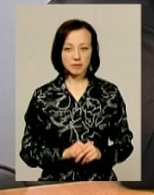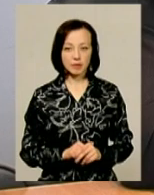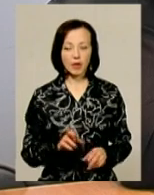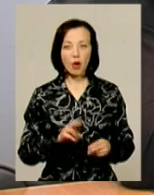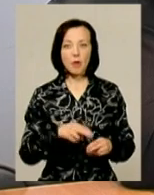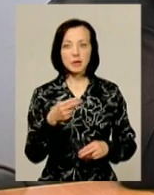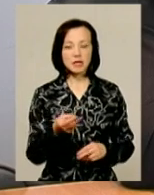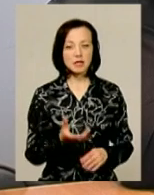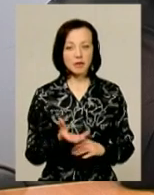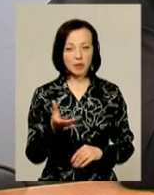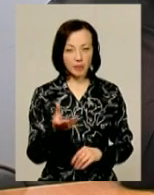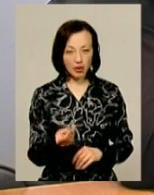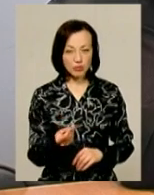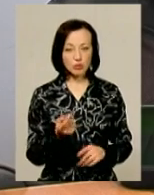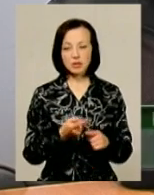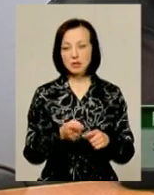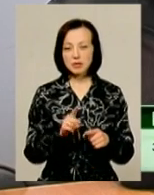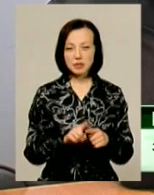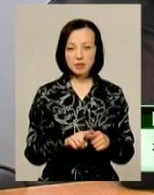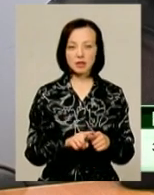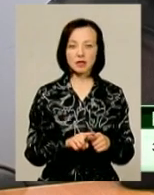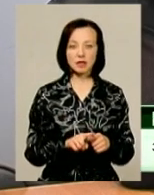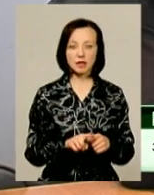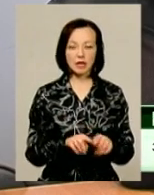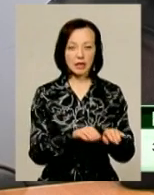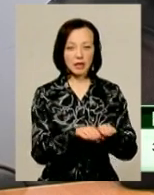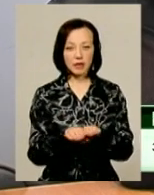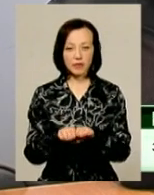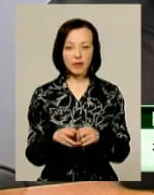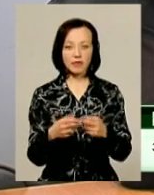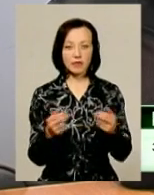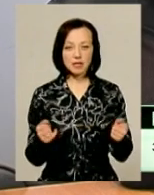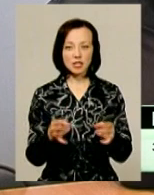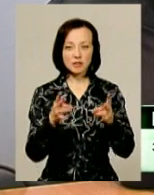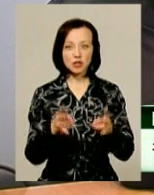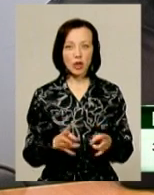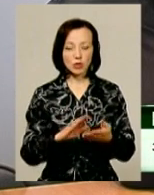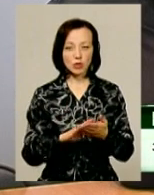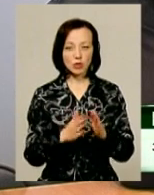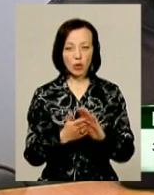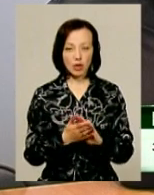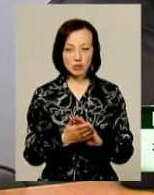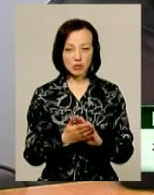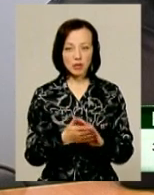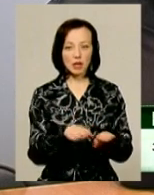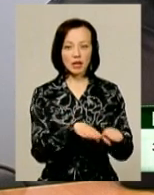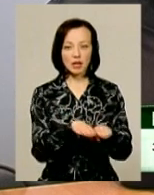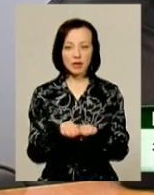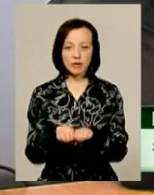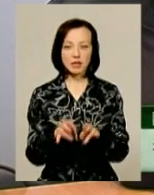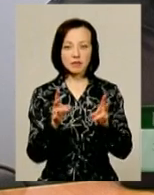Компенсація виплачується, оскільки цей рівень визнано надзвичайною ситуацією. Рівень надзвичайної